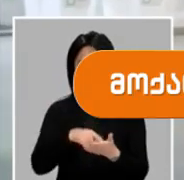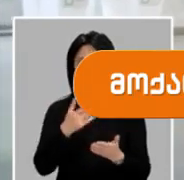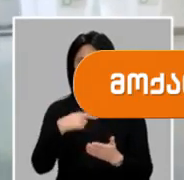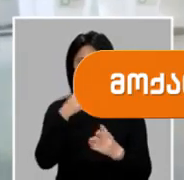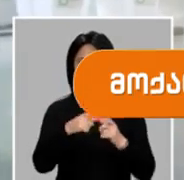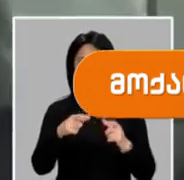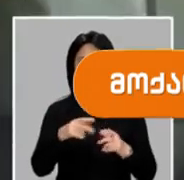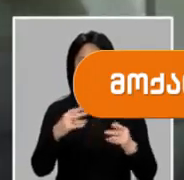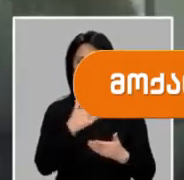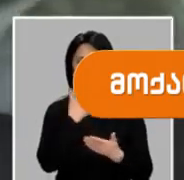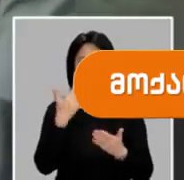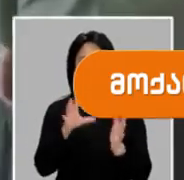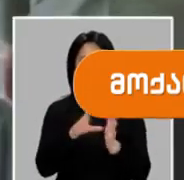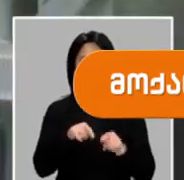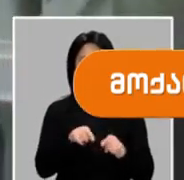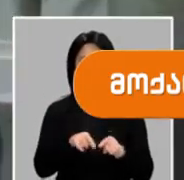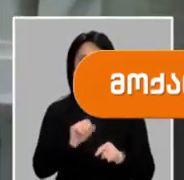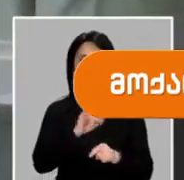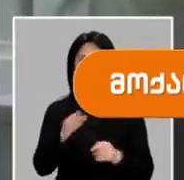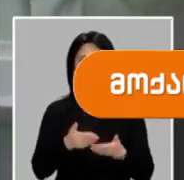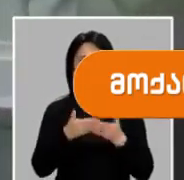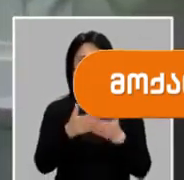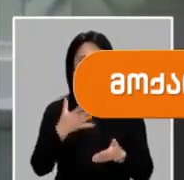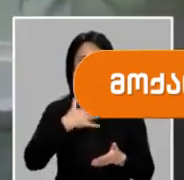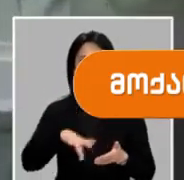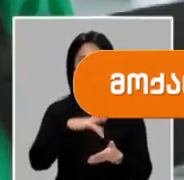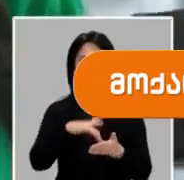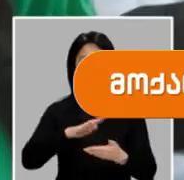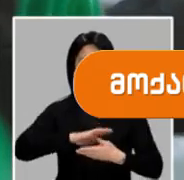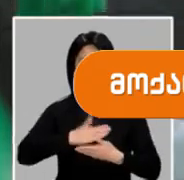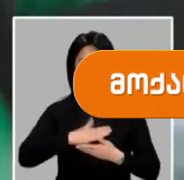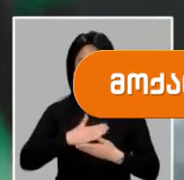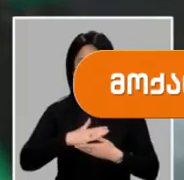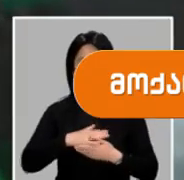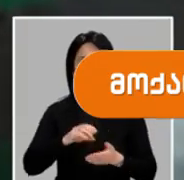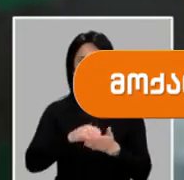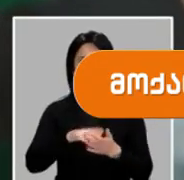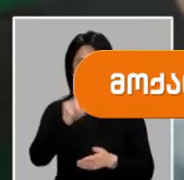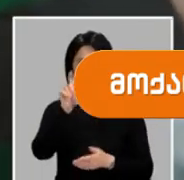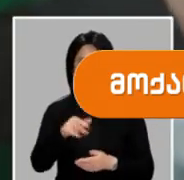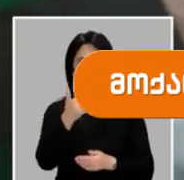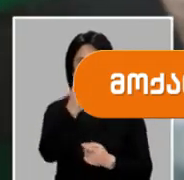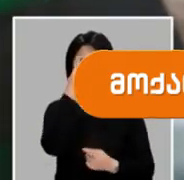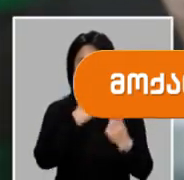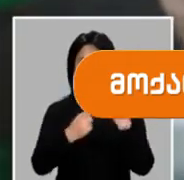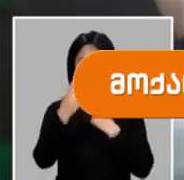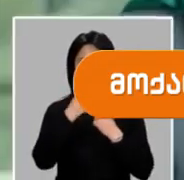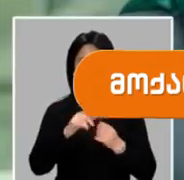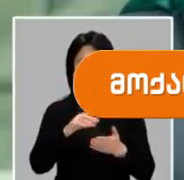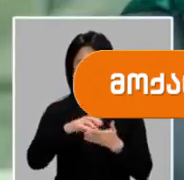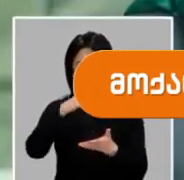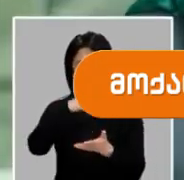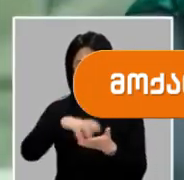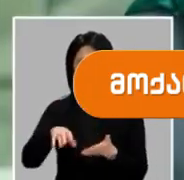როგორ მოვიქცეთ თუ ბიულეტინზე ფოტოს გადაღებას გთხოვენ როგორ უნდა მისცენ ხმა ემიგრანტებმა ასევე იმ ადამიანებმა ვისაც გადაადგილება